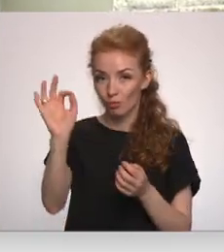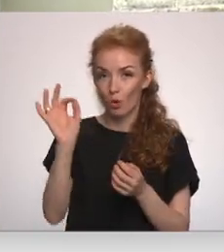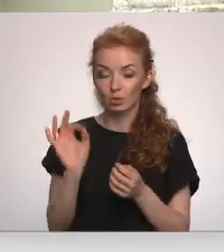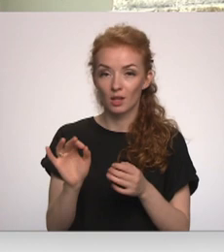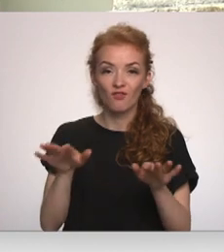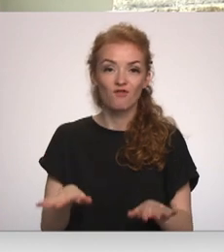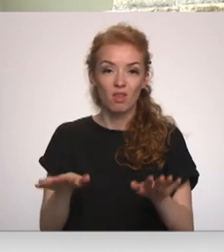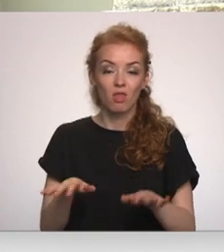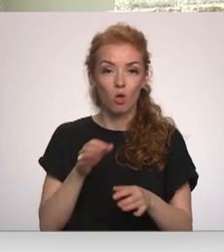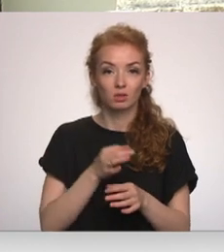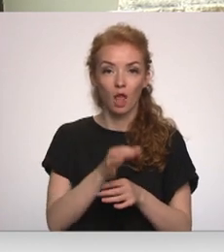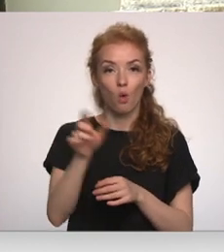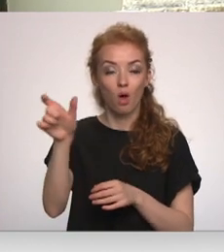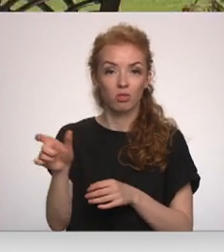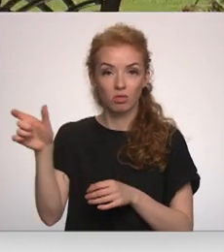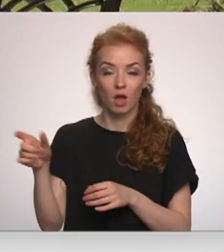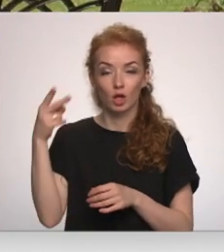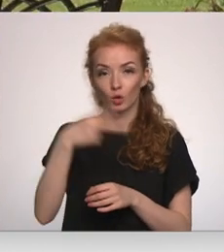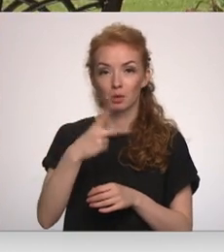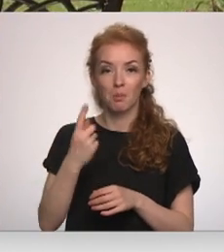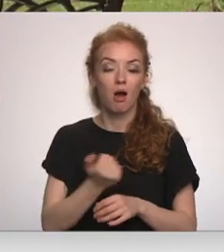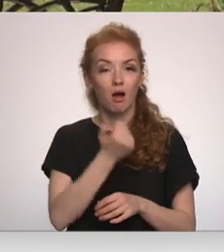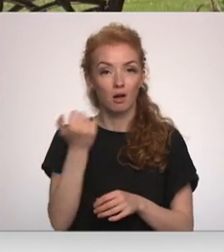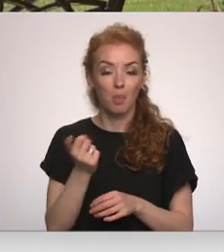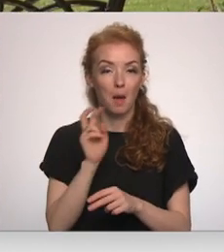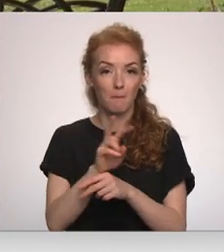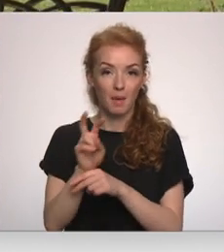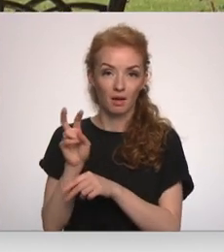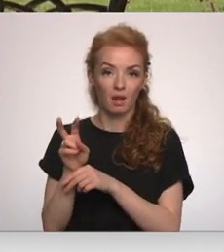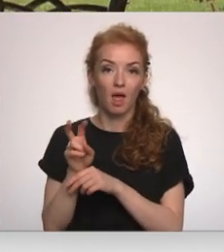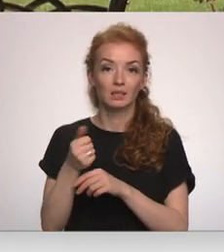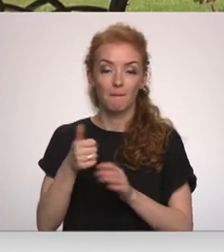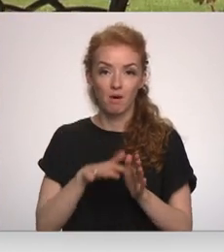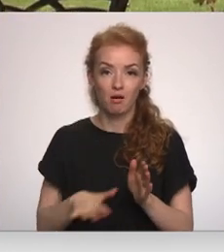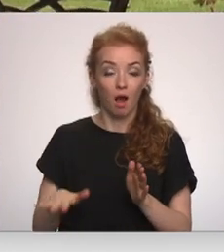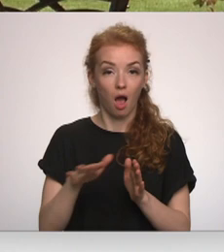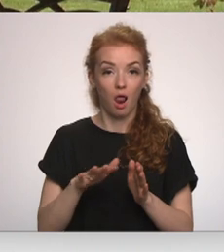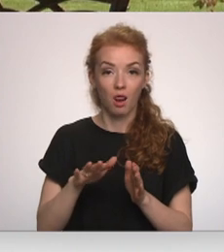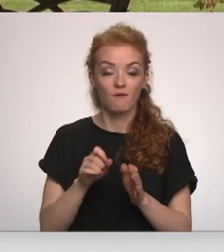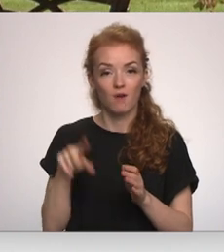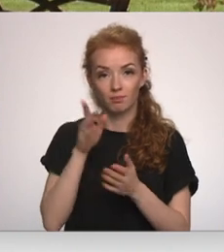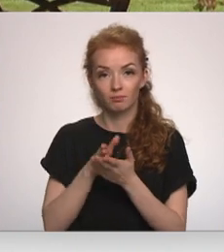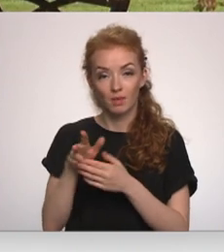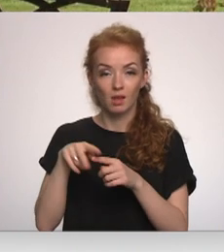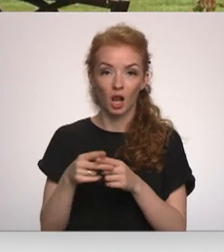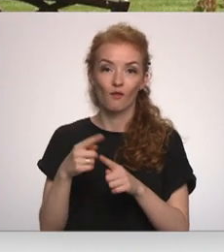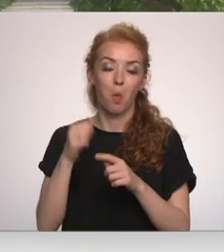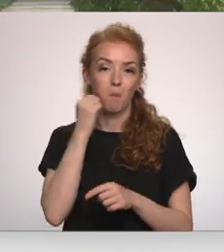13,6% vietējo ceļotāju 2021. Gadā apmeklējuši Zemgali, galvenokārt Jelgavu